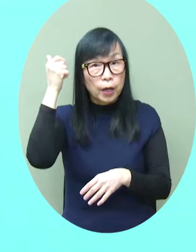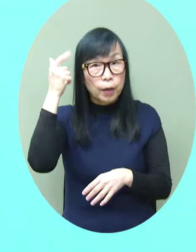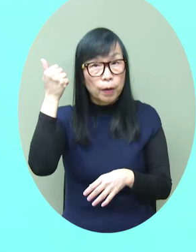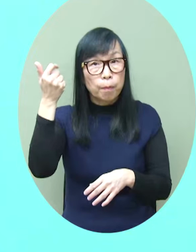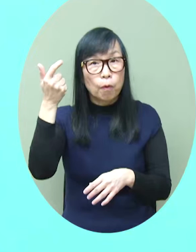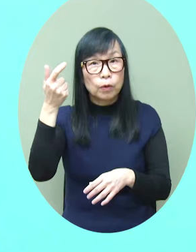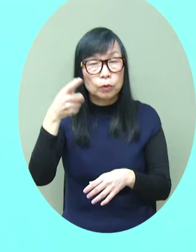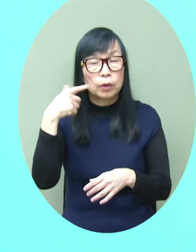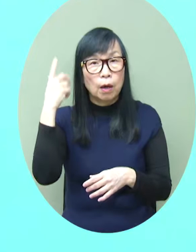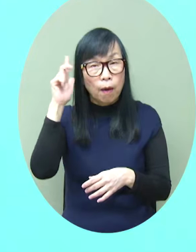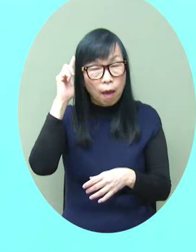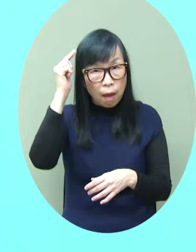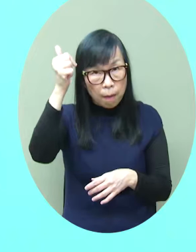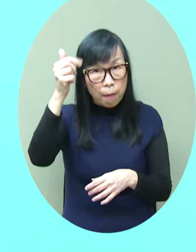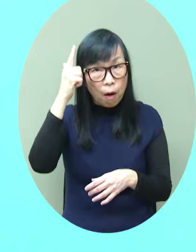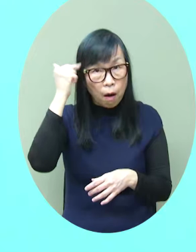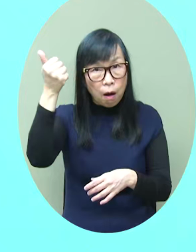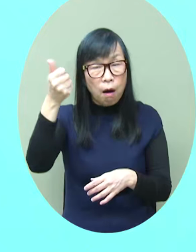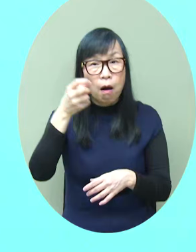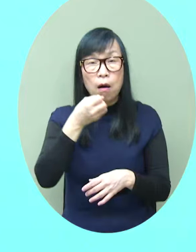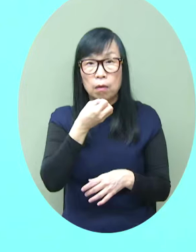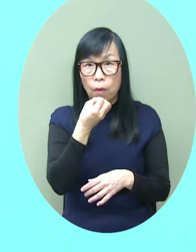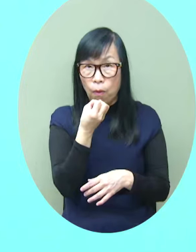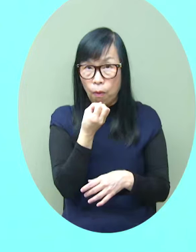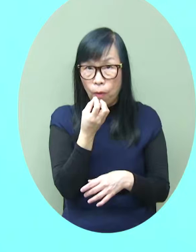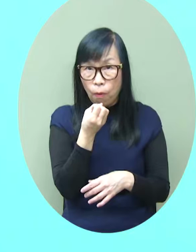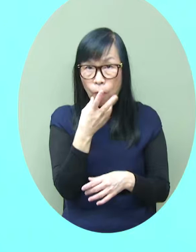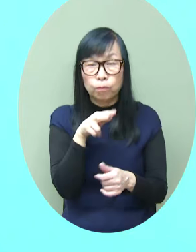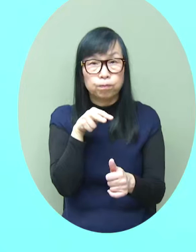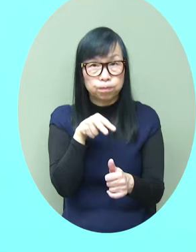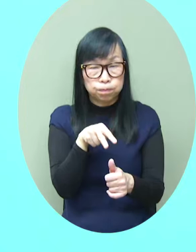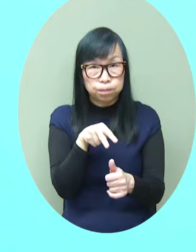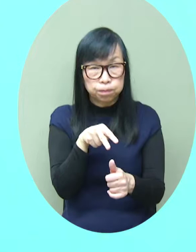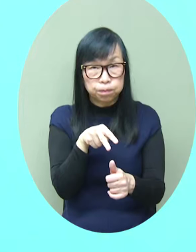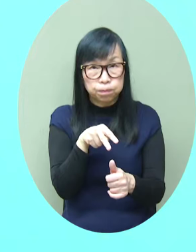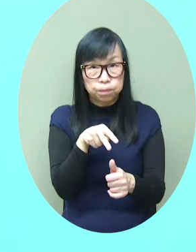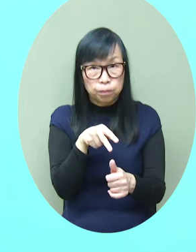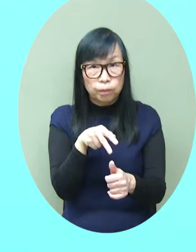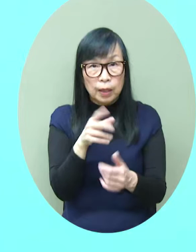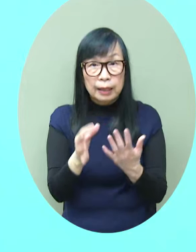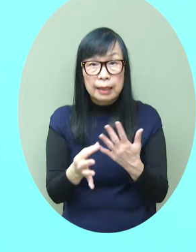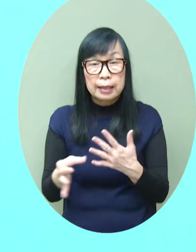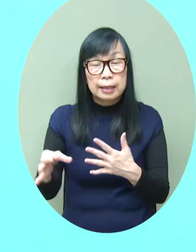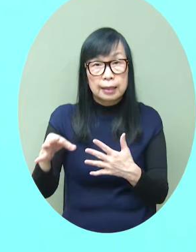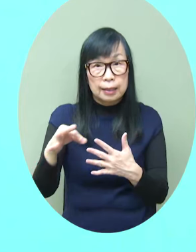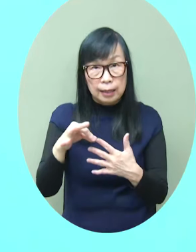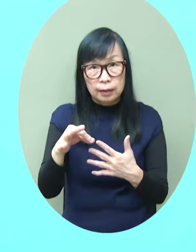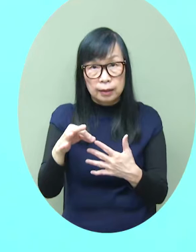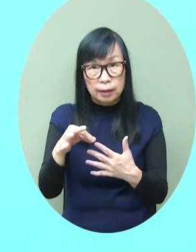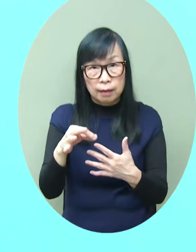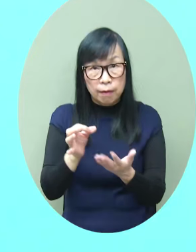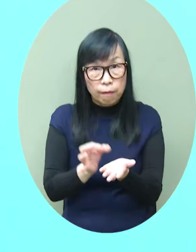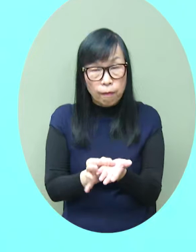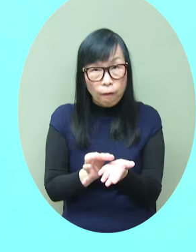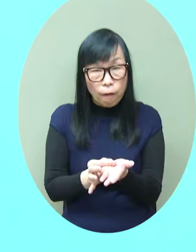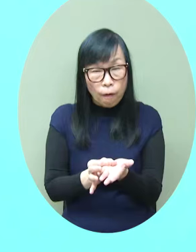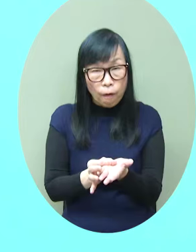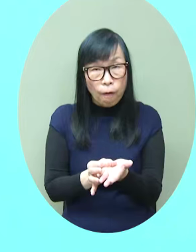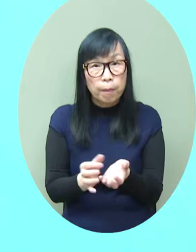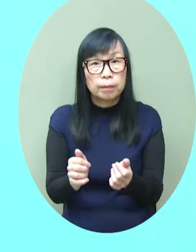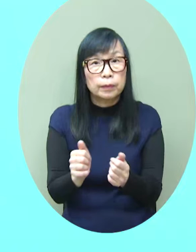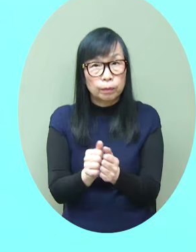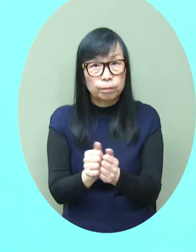有抱負認為香港的管治效能是有提升的空間的朋友，